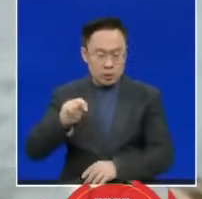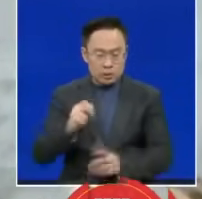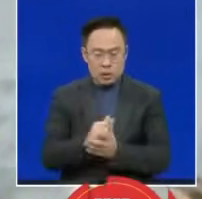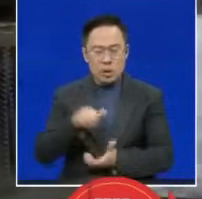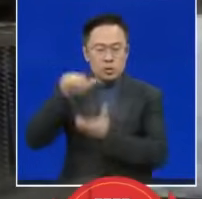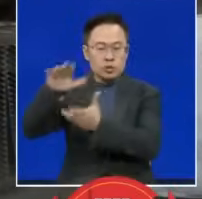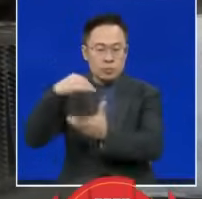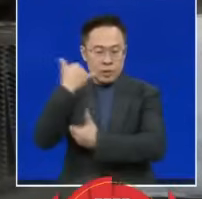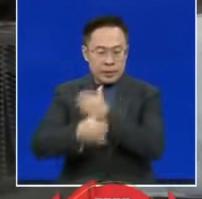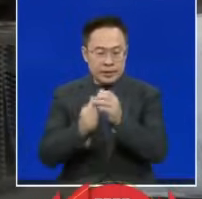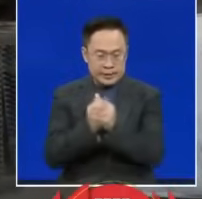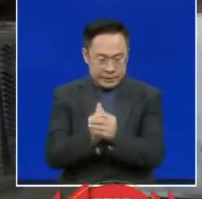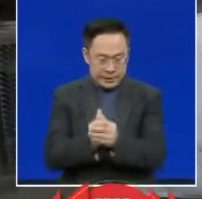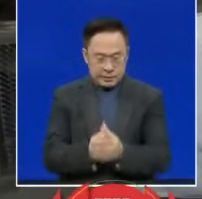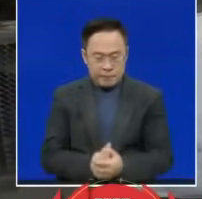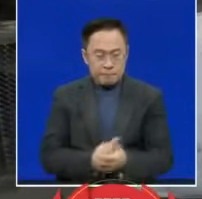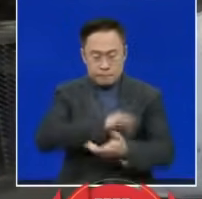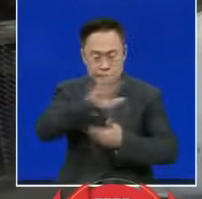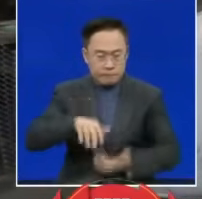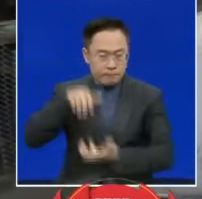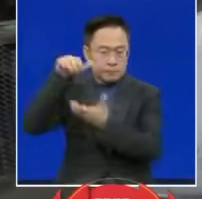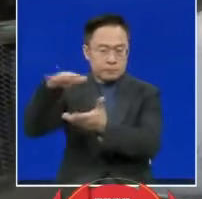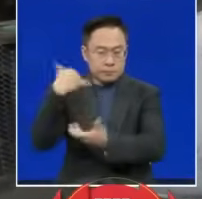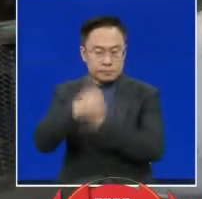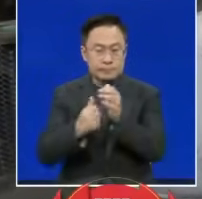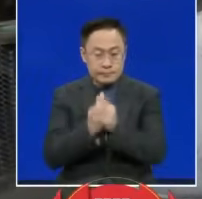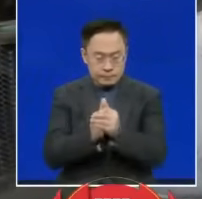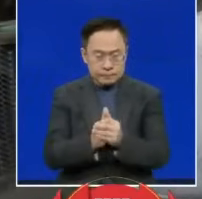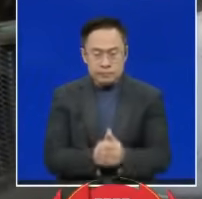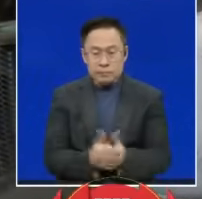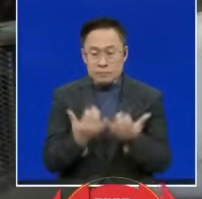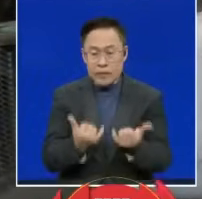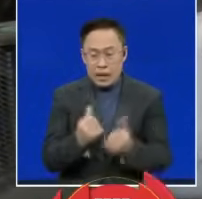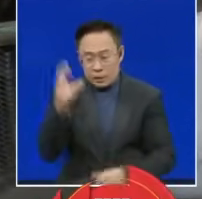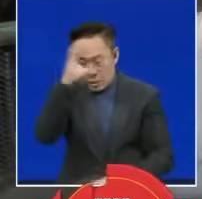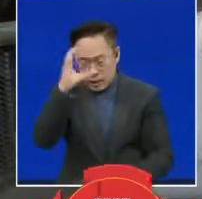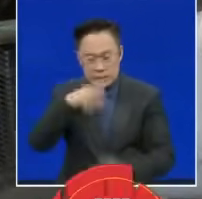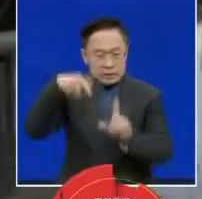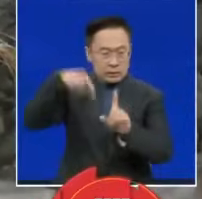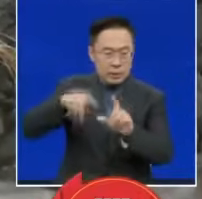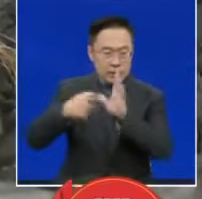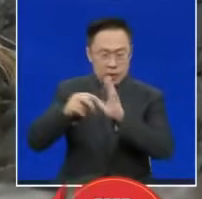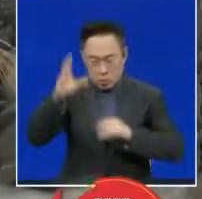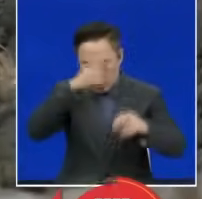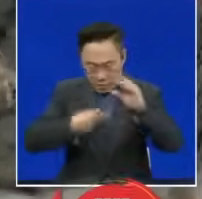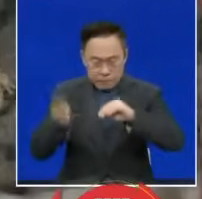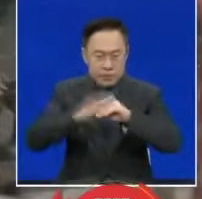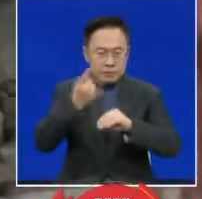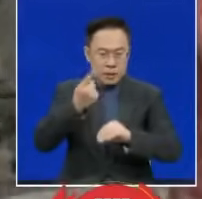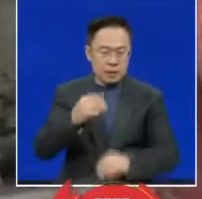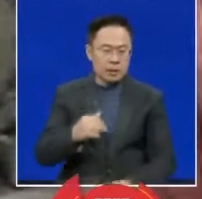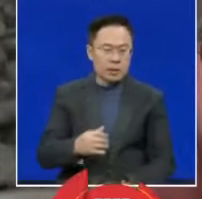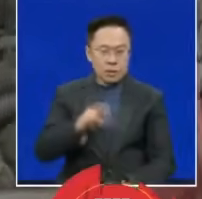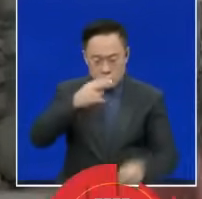ท้ายมันจะส่งออกไปที่จีนหรือเปล่าส่วนตัวเลขกากแคดเมียมที่เหลือประมาณ 1,000ตันนะครับทางเจ้าหน้าที่บอกว่าตอนนี้ก็ใกล้เคียงละหรืออาจจะครบไปแล้ว